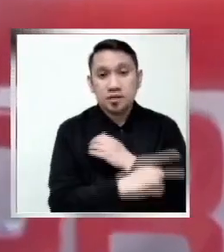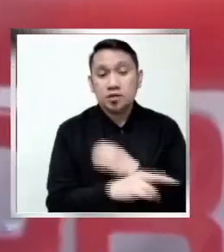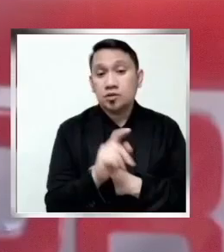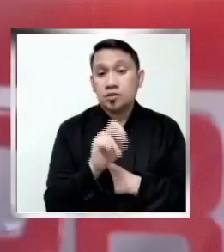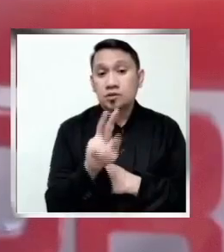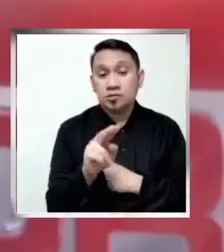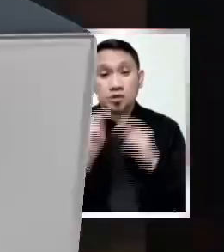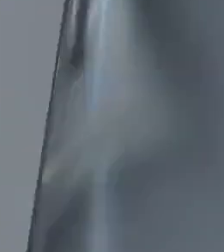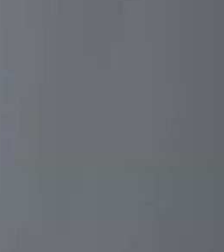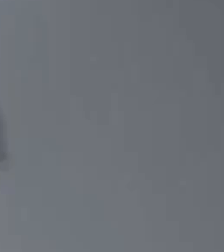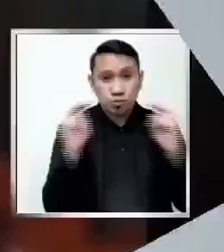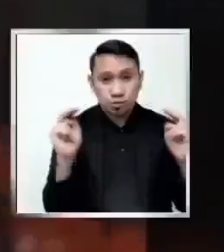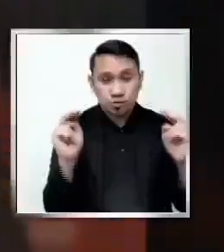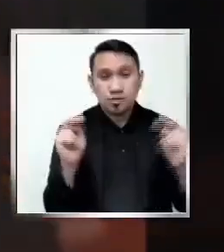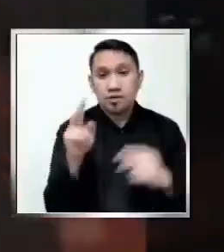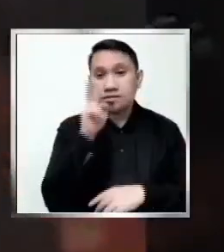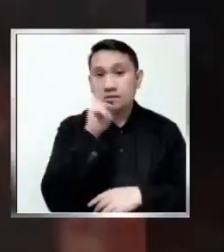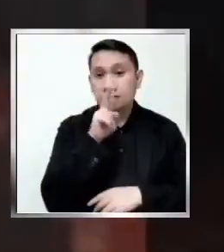Balitang Bisdak.